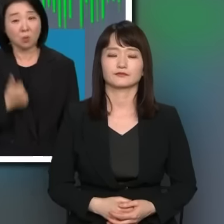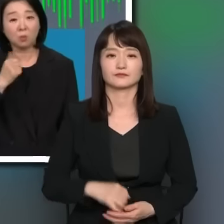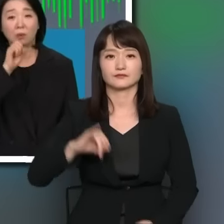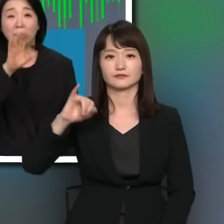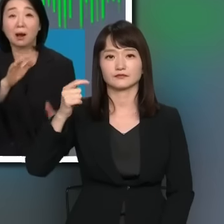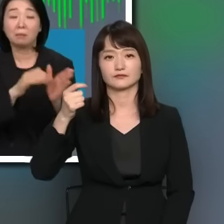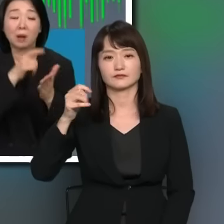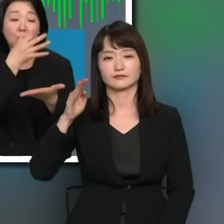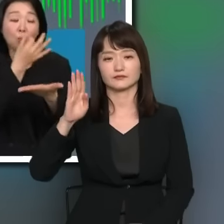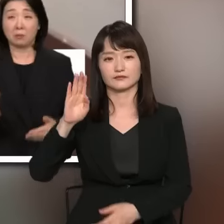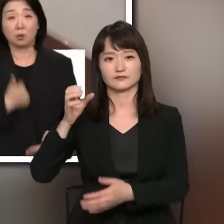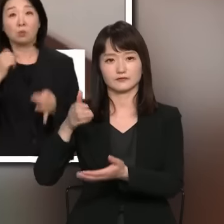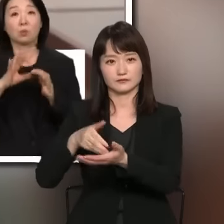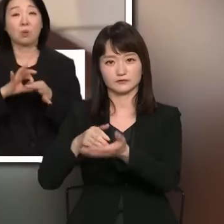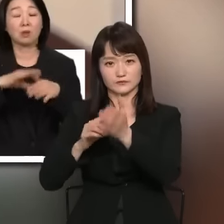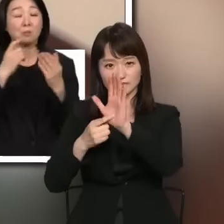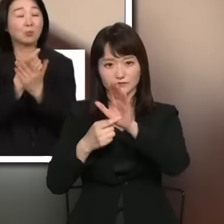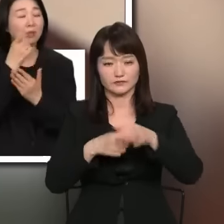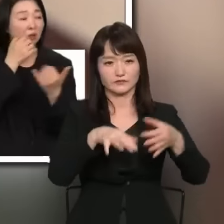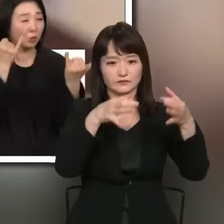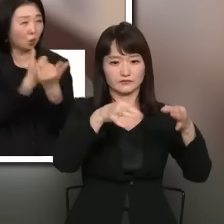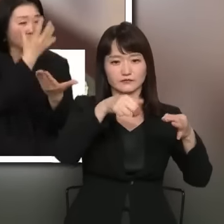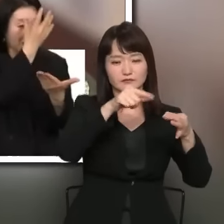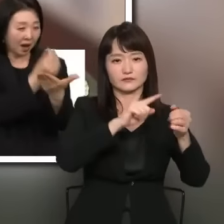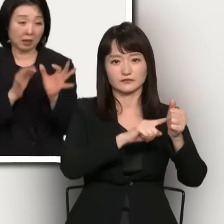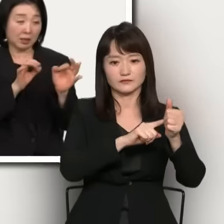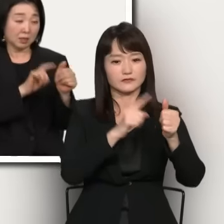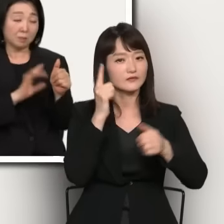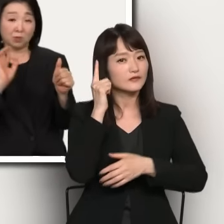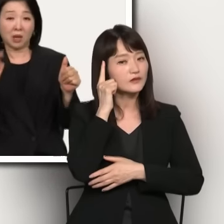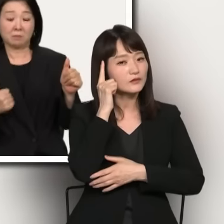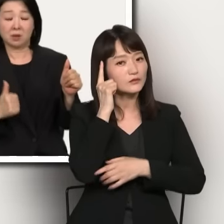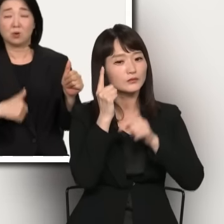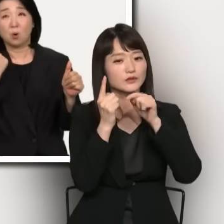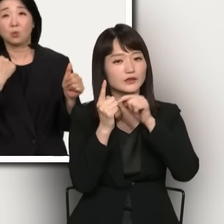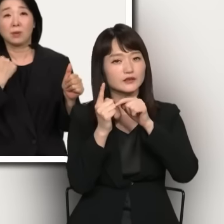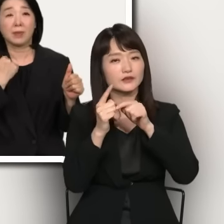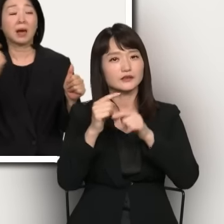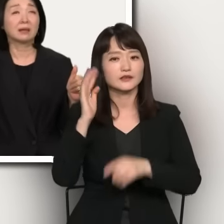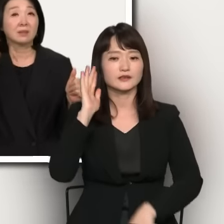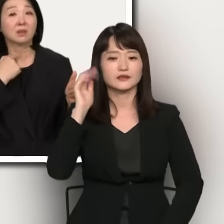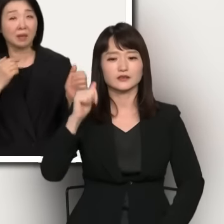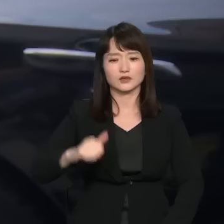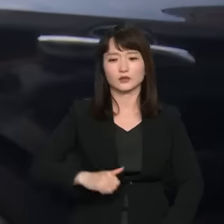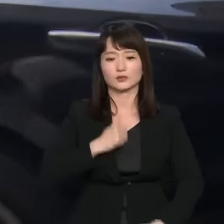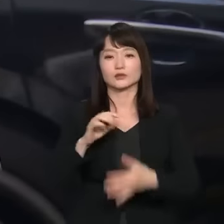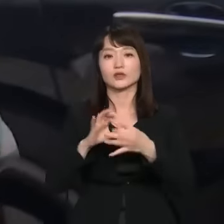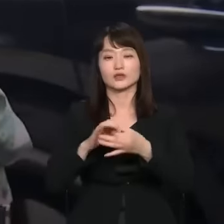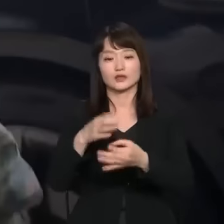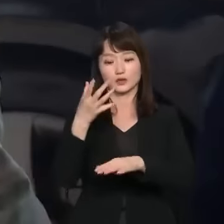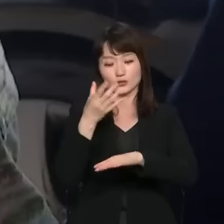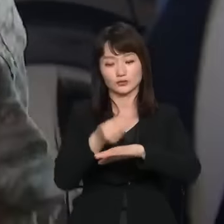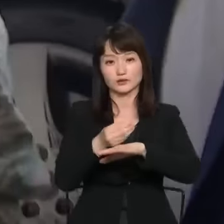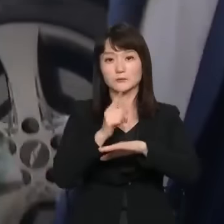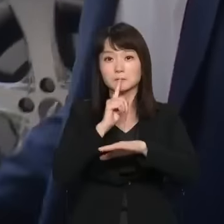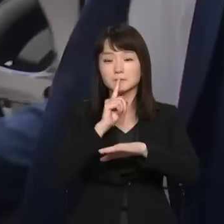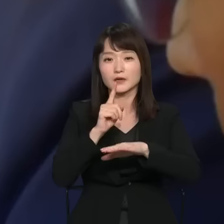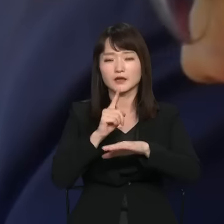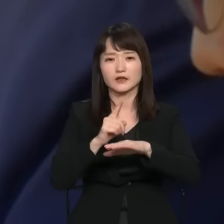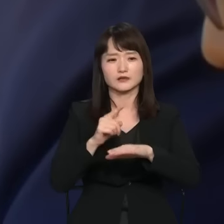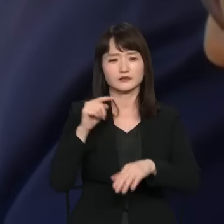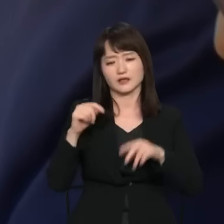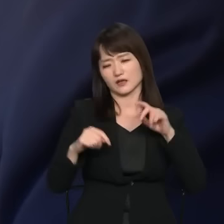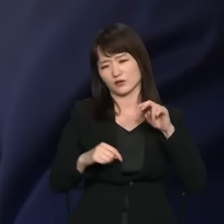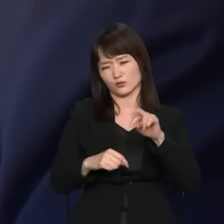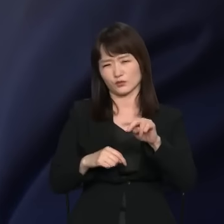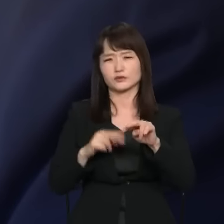JTBC 보도로 김계환 해병대 사령관 휴대전화에서 대통령 경로 관련 녹취 파일이 있었던 사실이 알려지자 공세 수위를 높이고